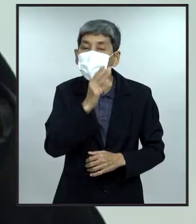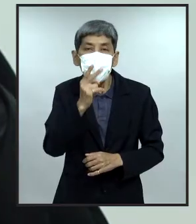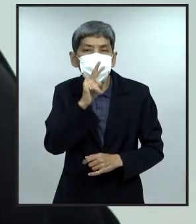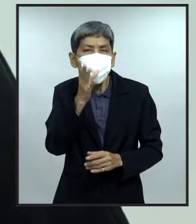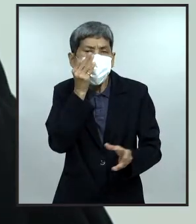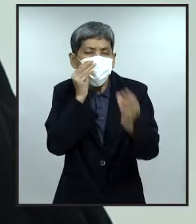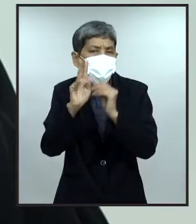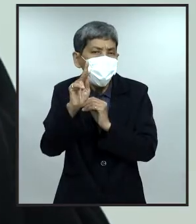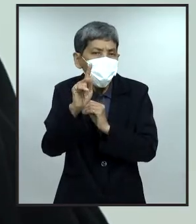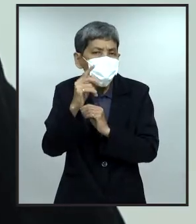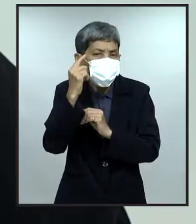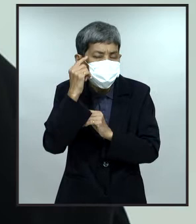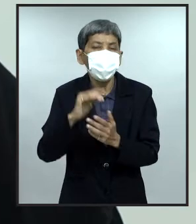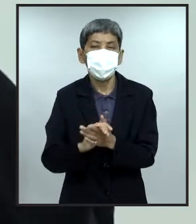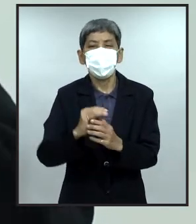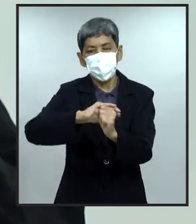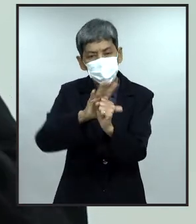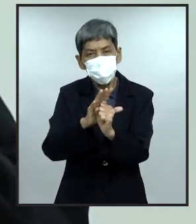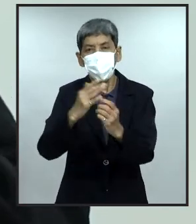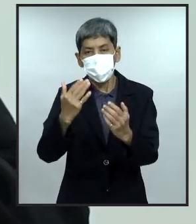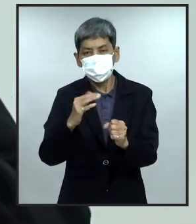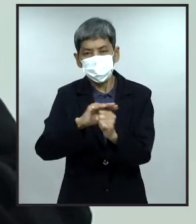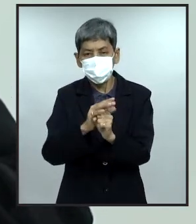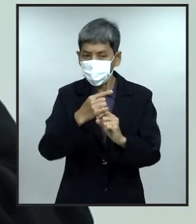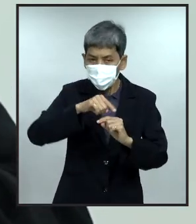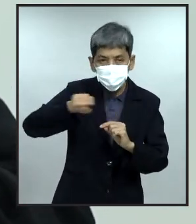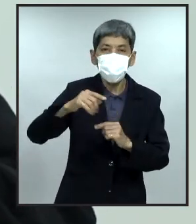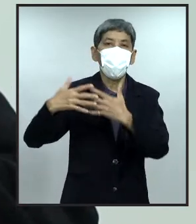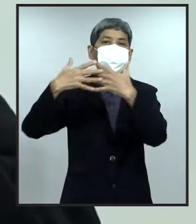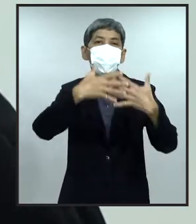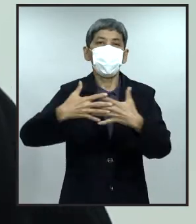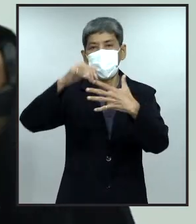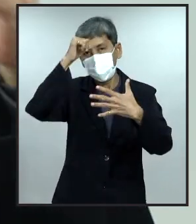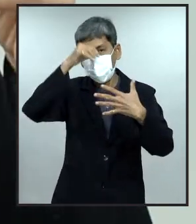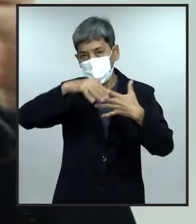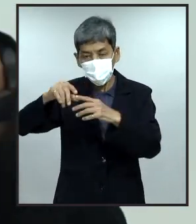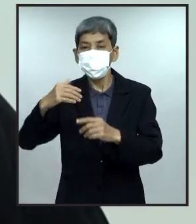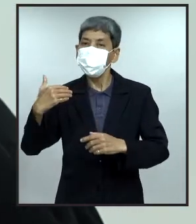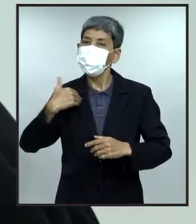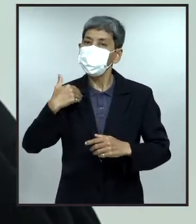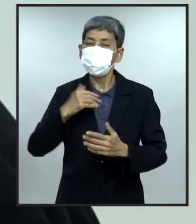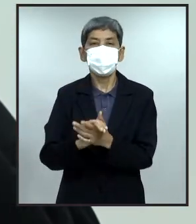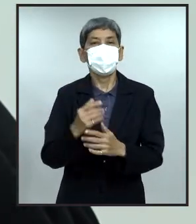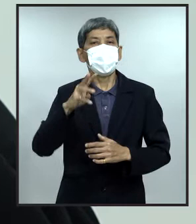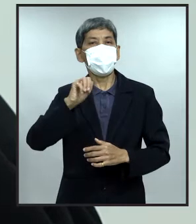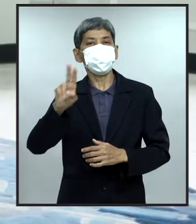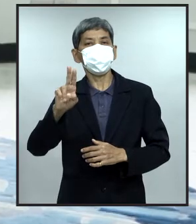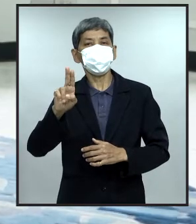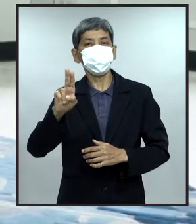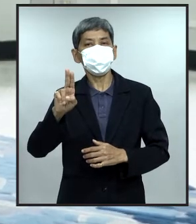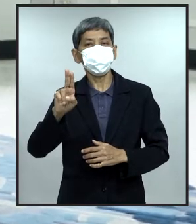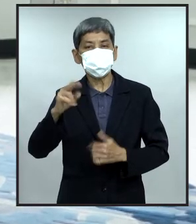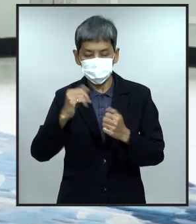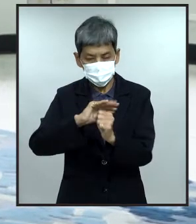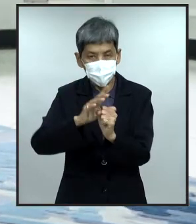ว มันกำลังมีสายพันธุ์ใหม ่ไม่มันกำลังไปฮิตที่อเมริกาแล้วมันมีไอ้เอ็มยูเนี่ยมัน